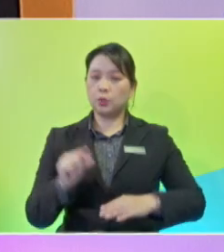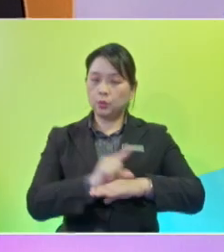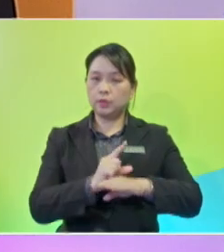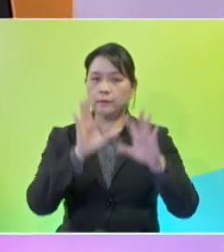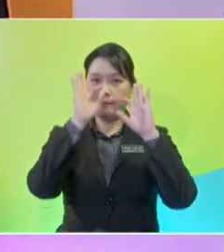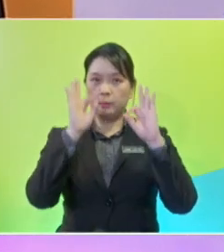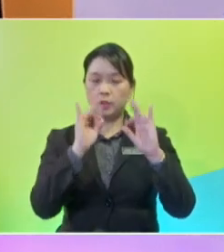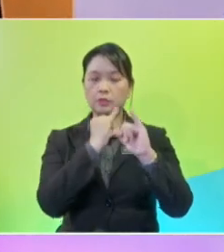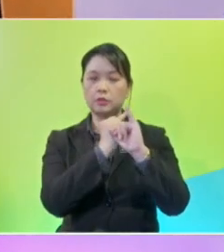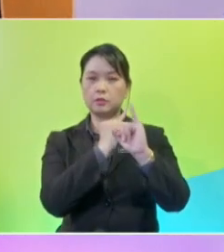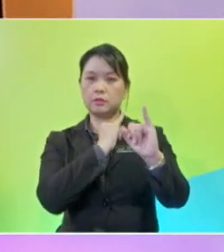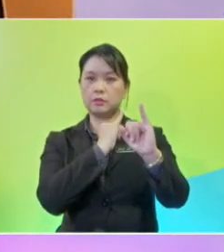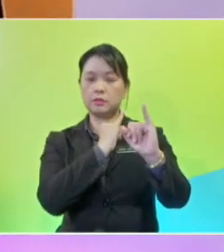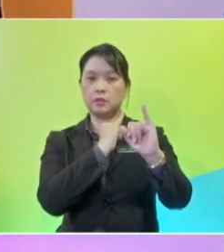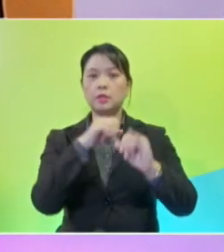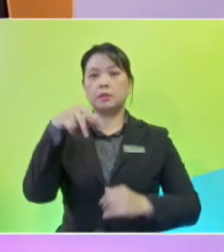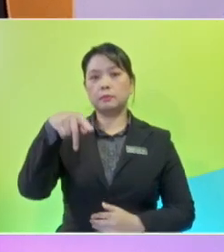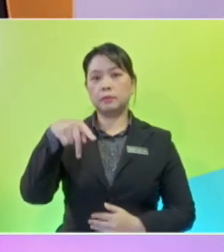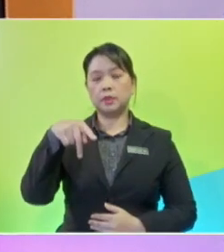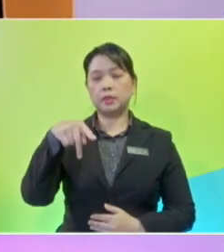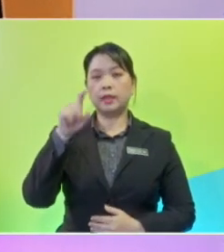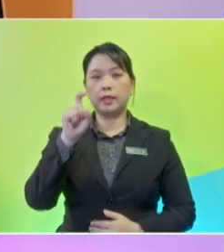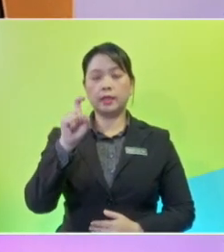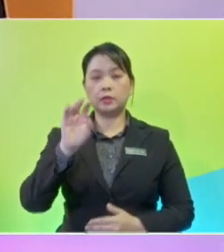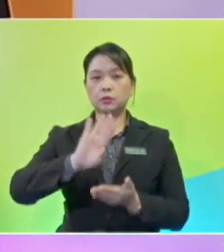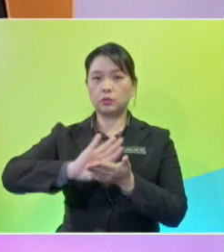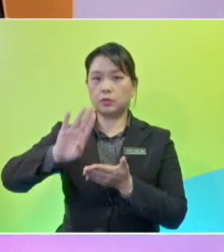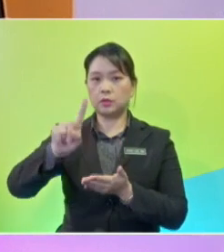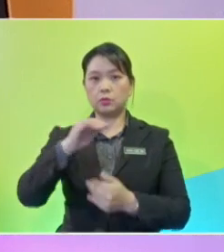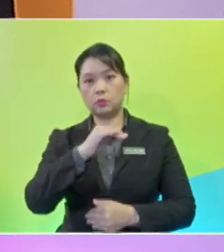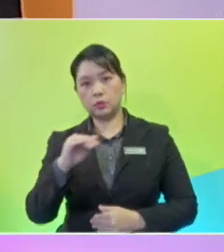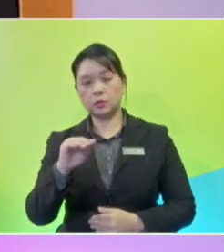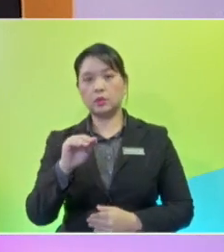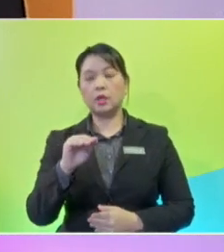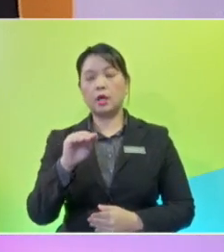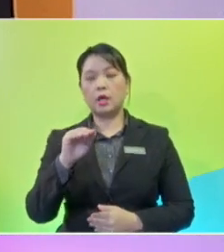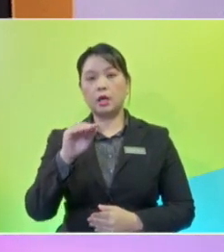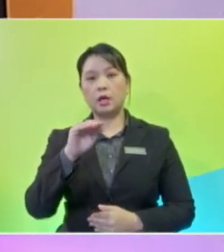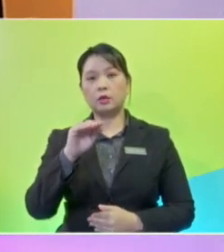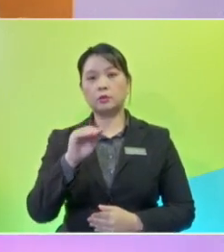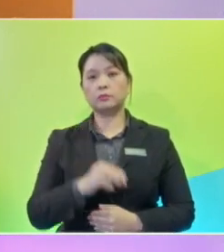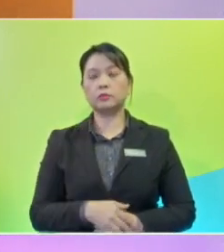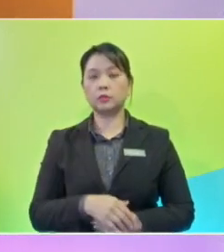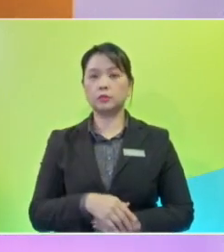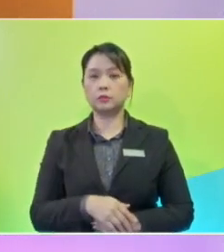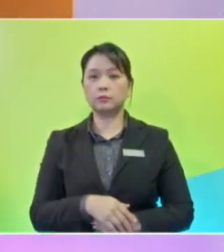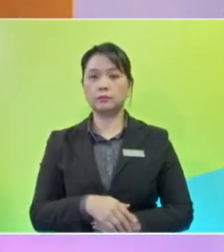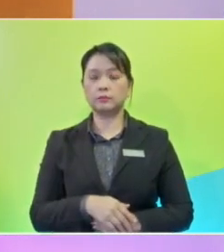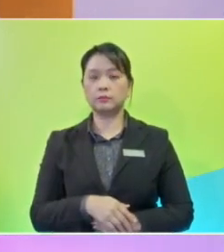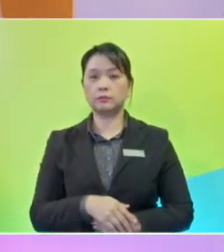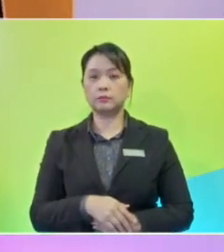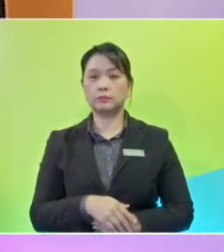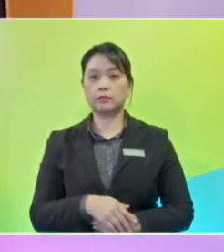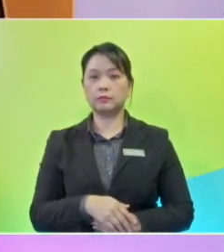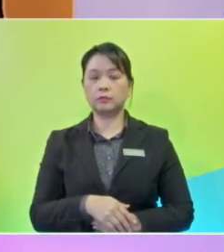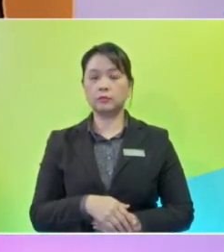Oke P adalah x tolak satu kuasa 2 white tolak dengan ee -3 prosedur